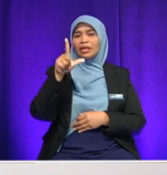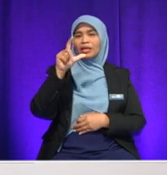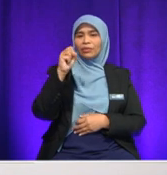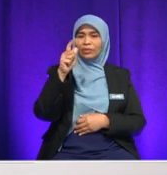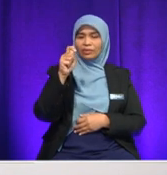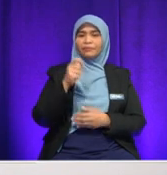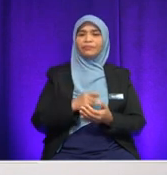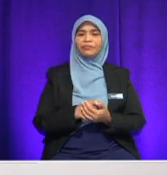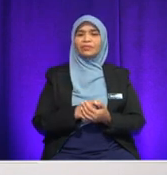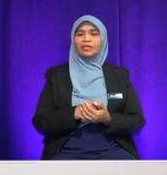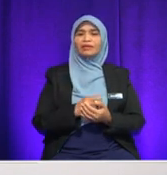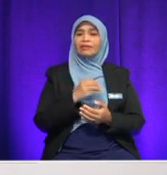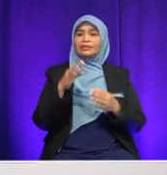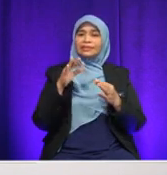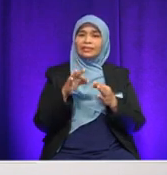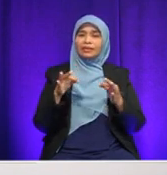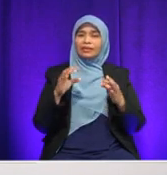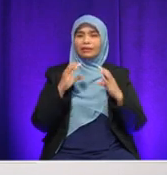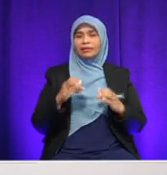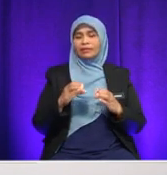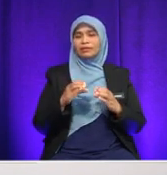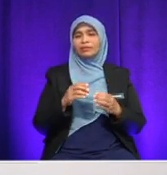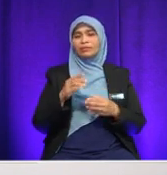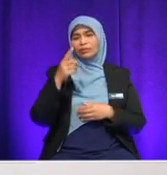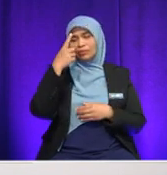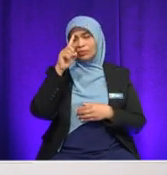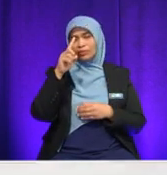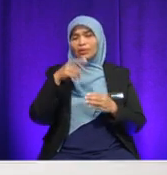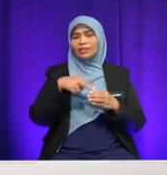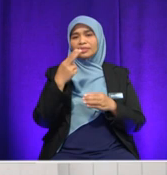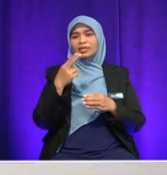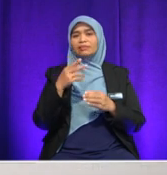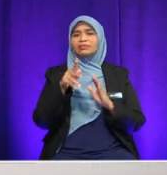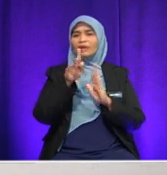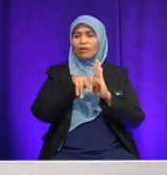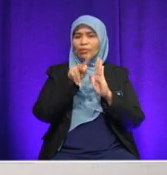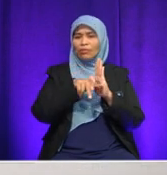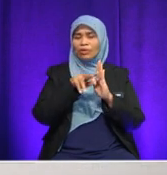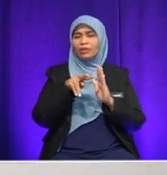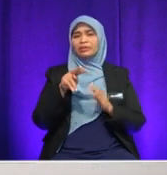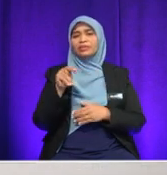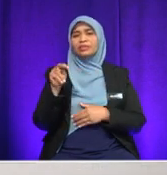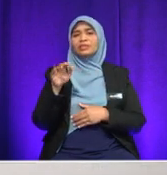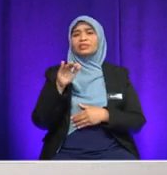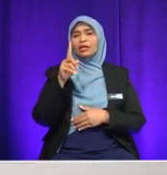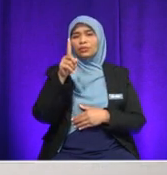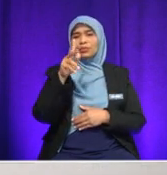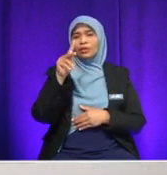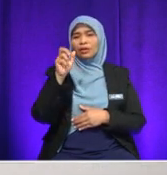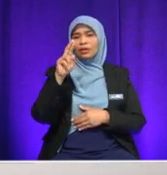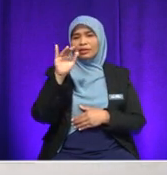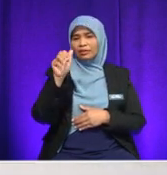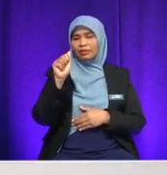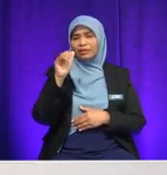pembelajaran penghasilan karya iaitu 3.1.1 iaitu menghasilkan sekurang-kurangnya satu karya adaptasi atau karya